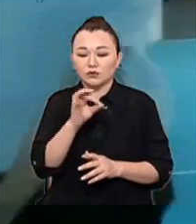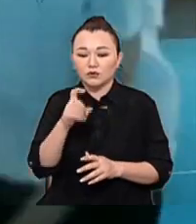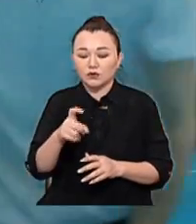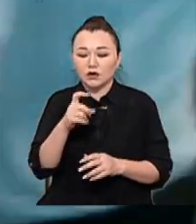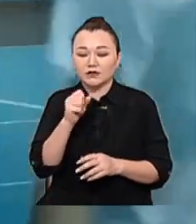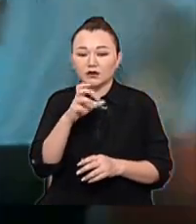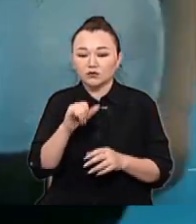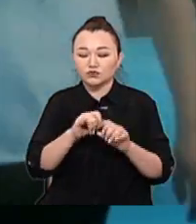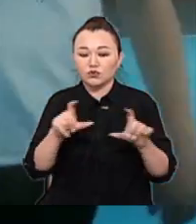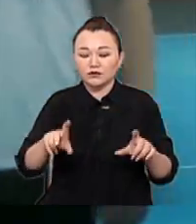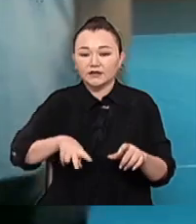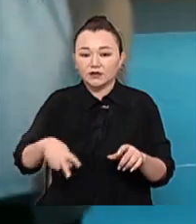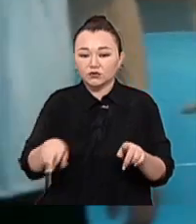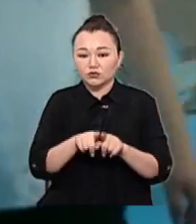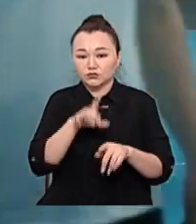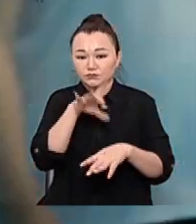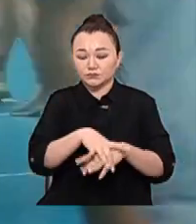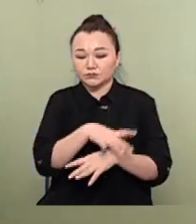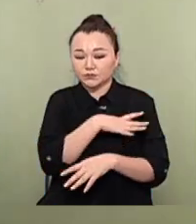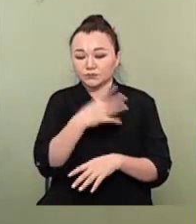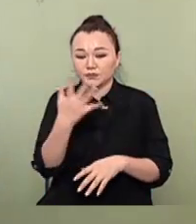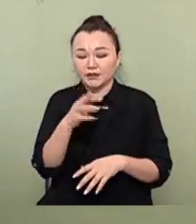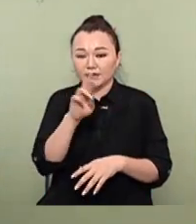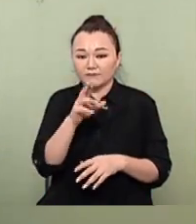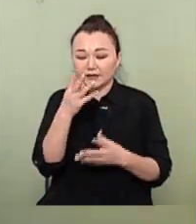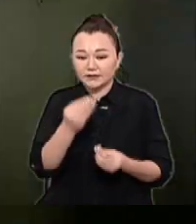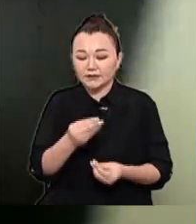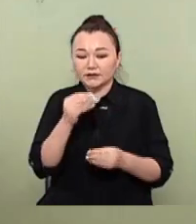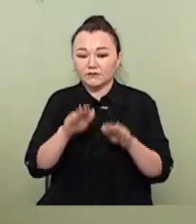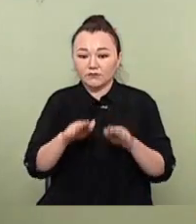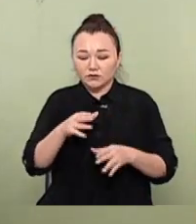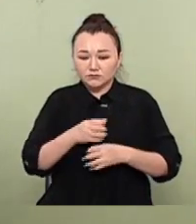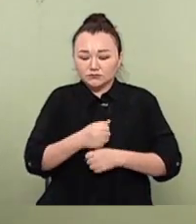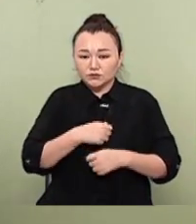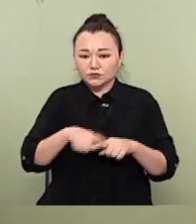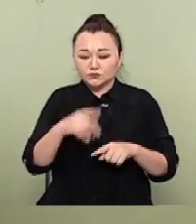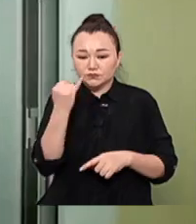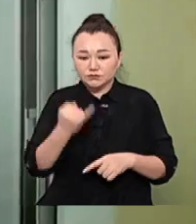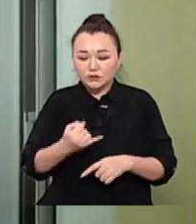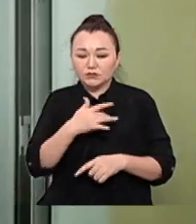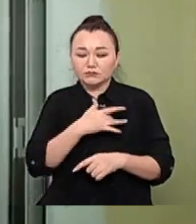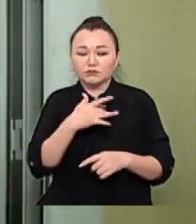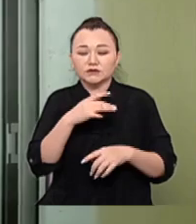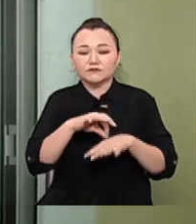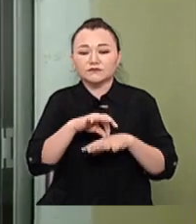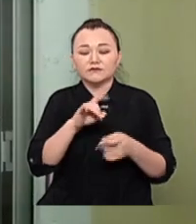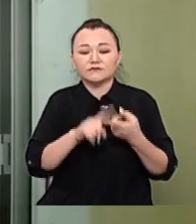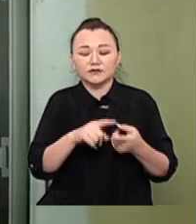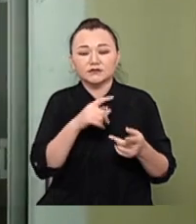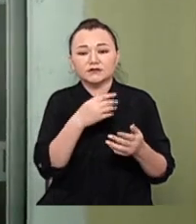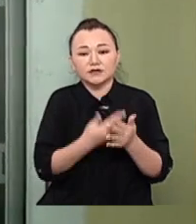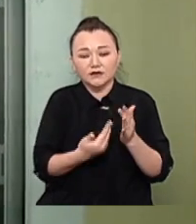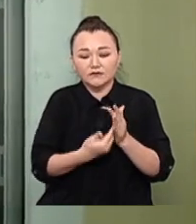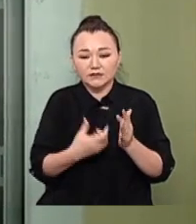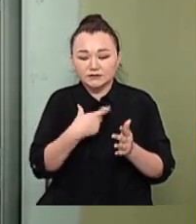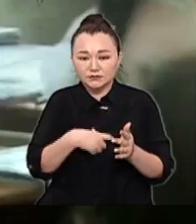Атыраудағы мектептердің бірінің директорынан да анықталған. 5-ші қаңтар күні салмағым азайып жүдеп барамын деп эндокринологпен кеңескен мектеп директоры